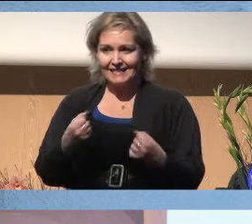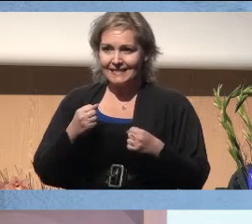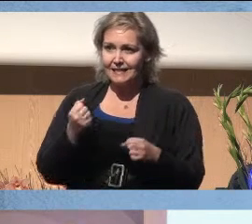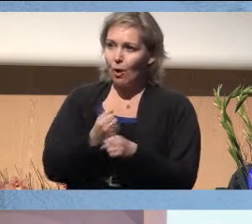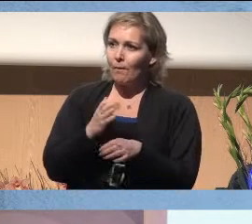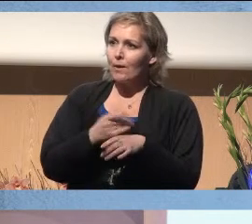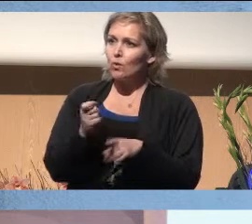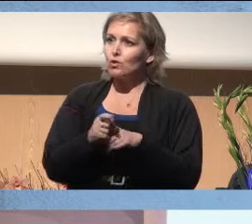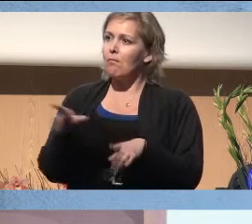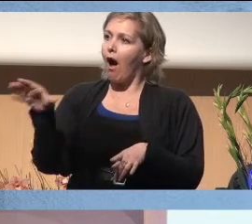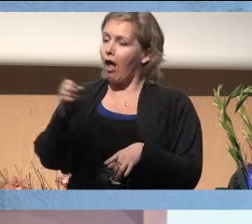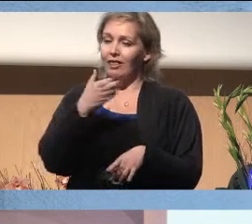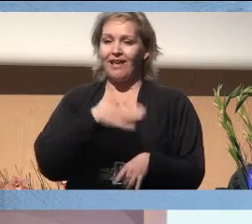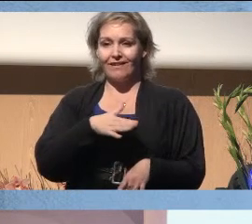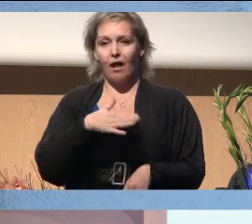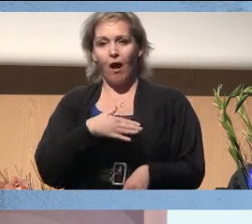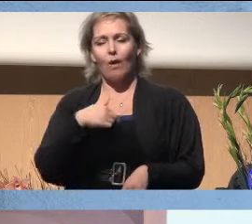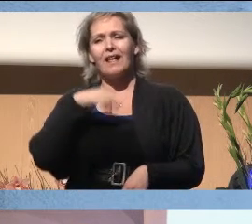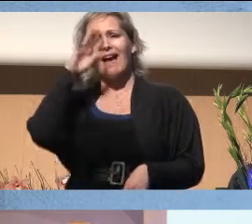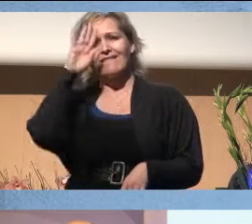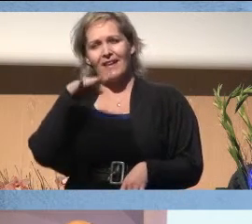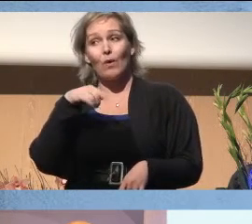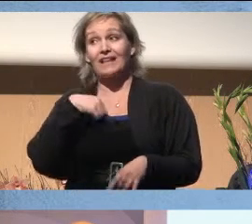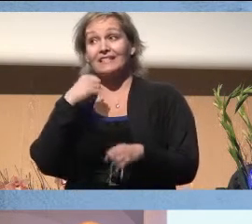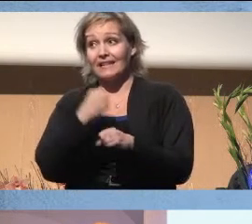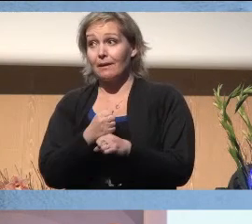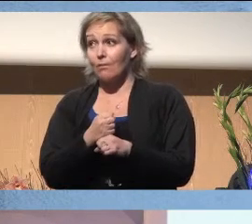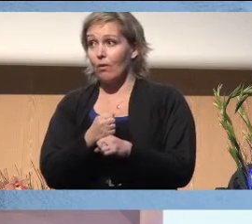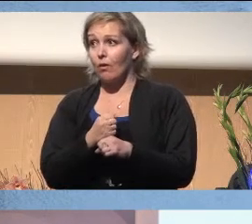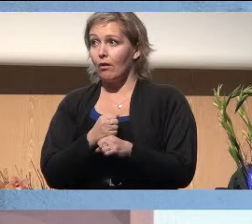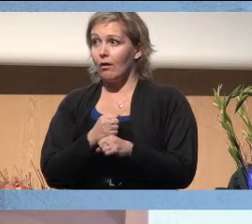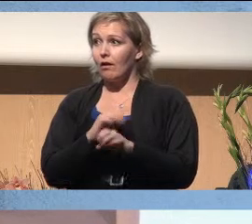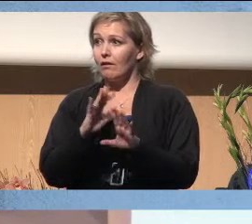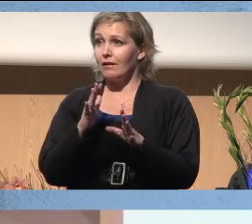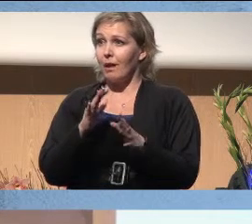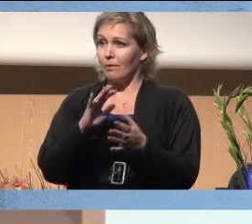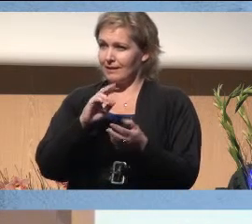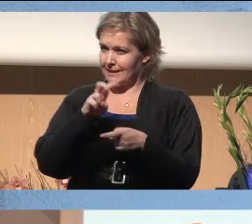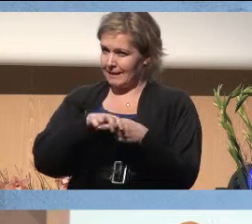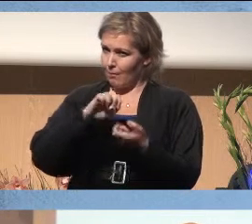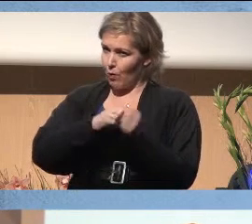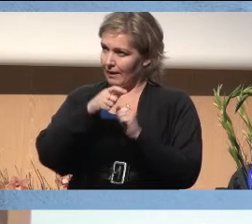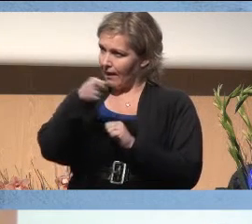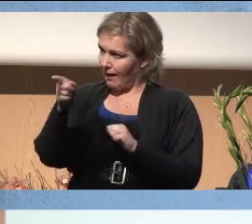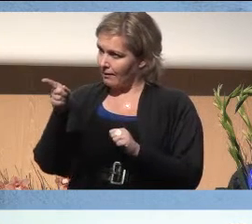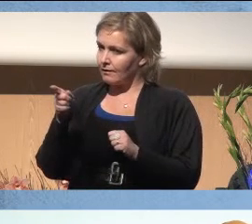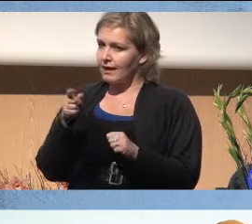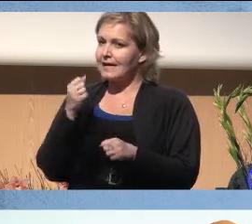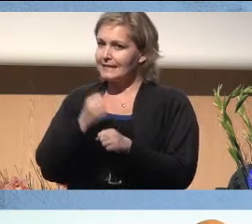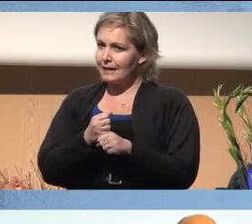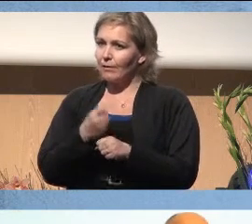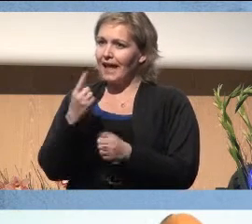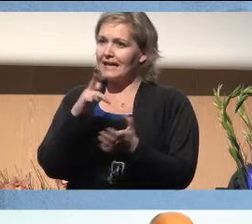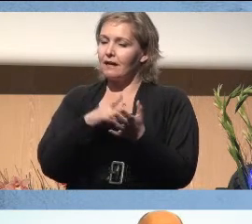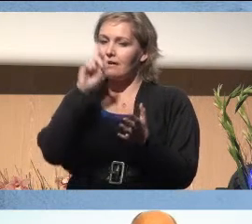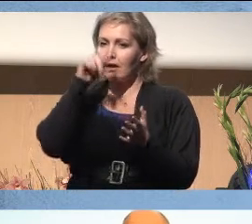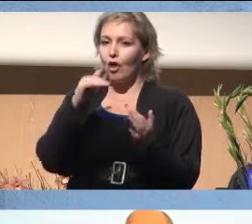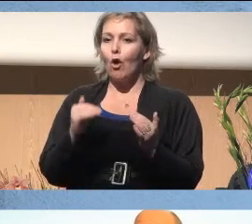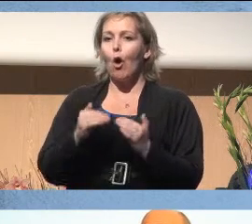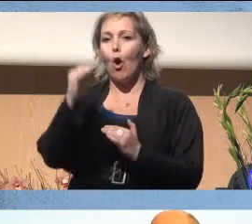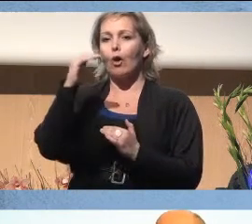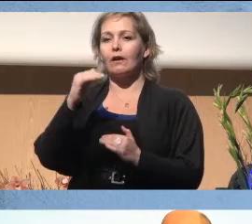noe som alle vil ha. Og jeg helt sikker på, nå sitter jo politikere her også, altså jeg helt sikker på at det eneste stedet vi kan